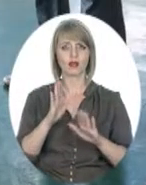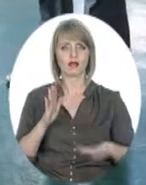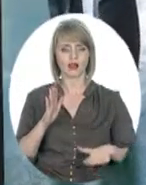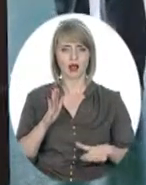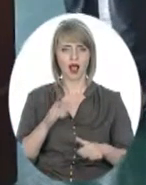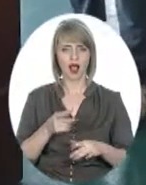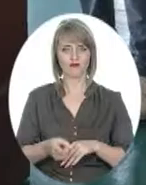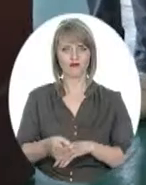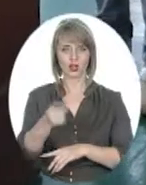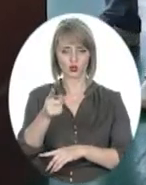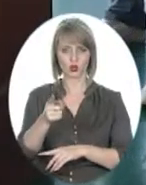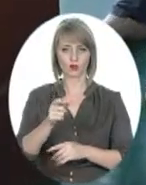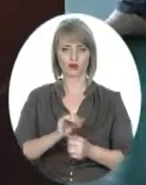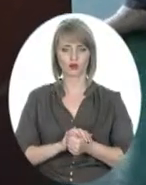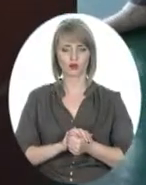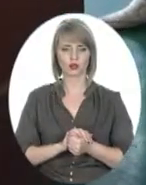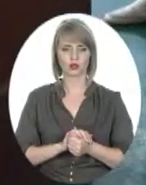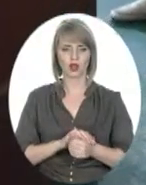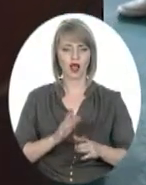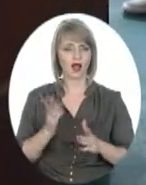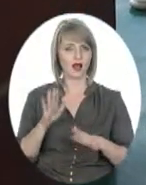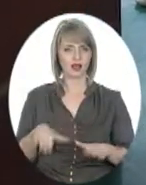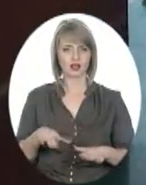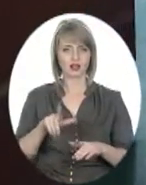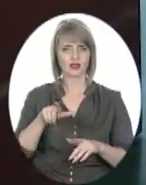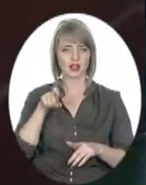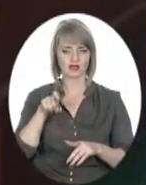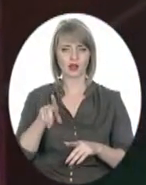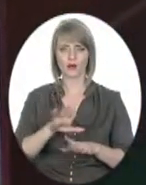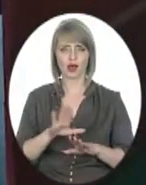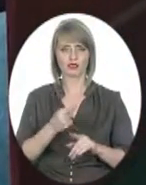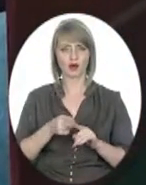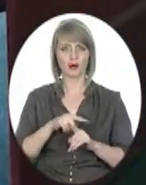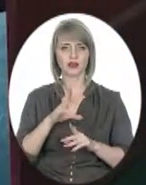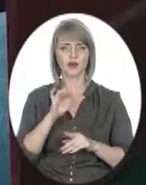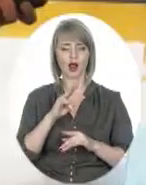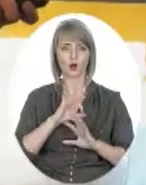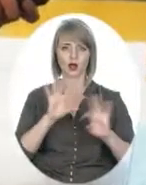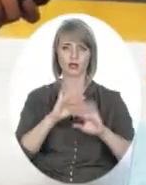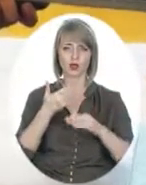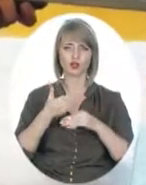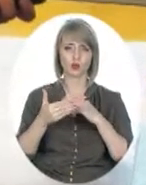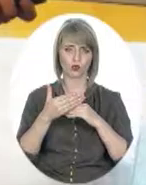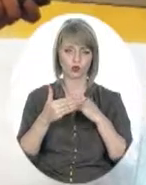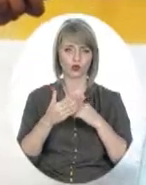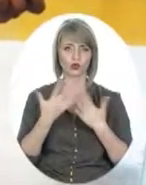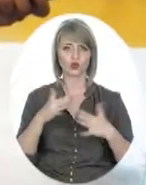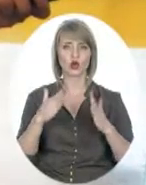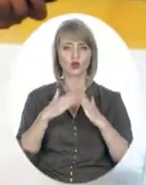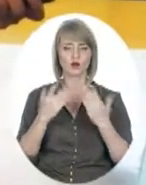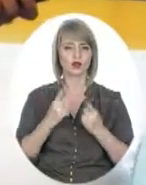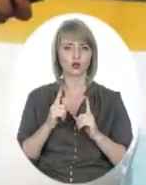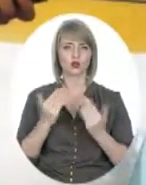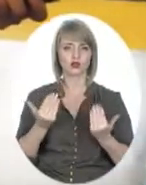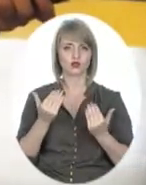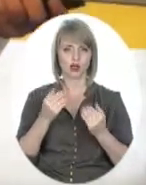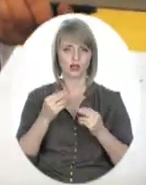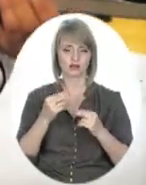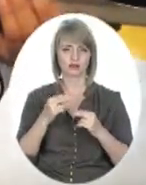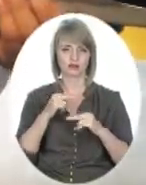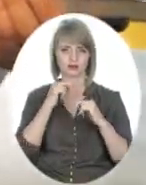по зову сердца развивает в Азово спорт инвалидов. Желание человека, стремление к спорту.